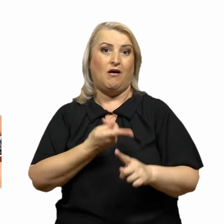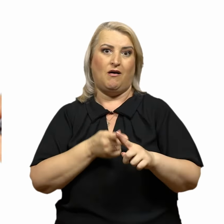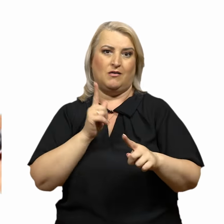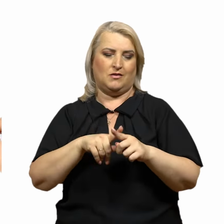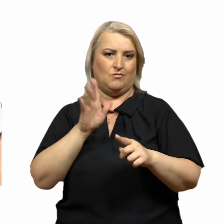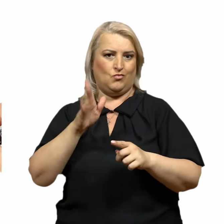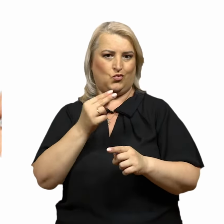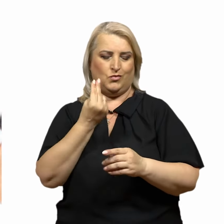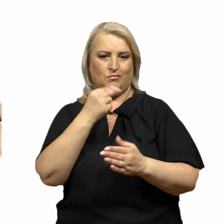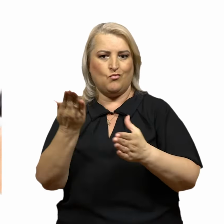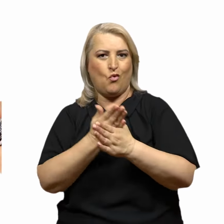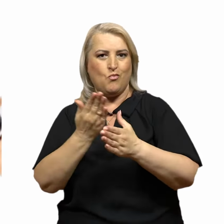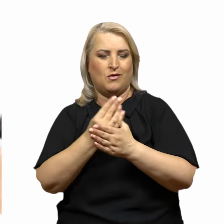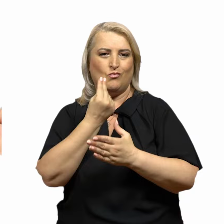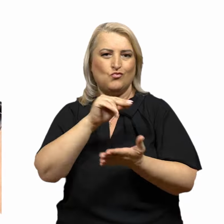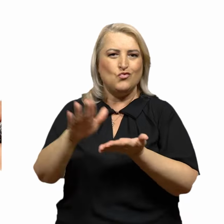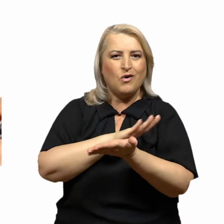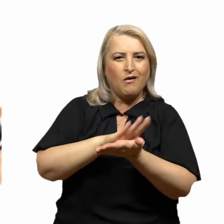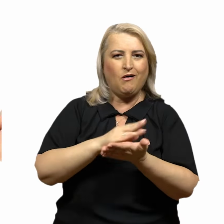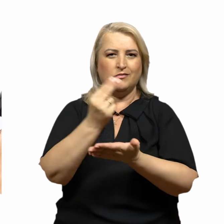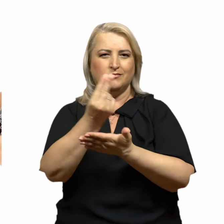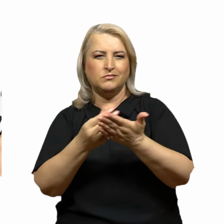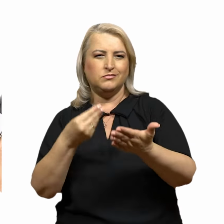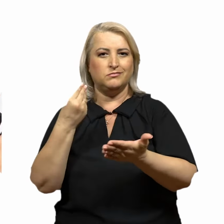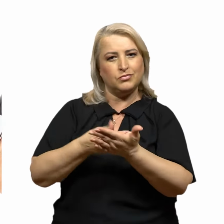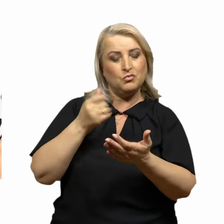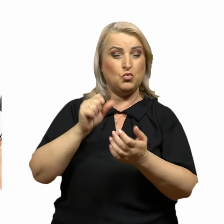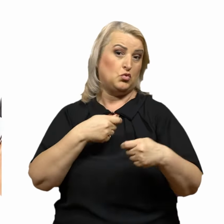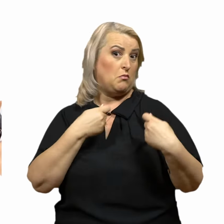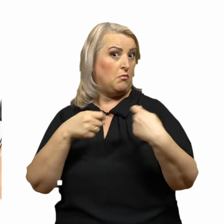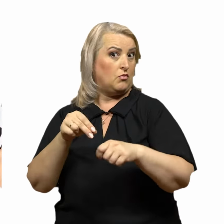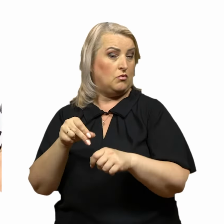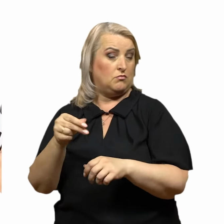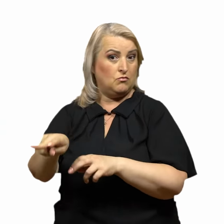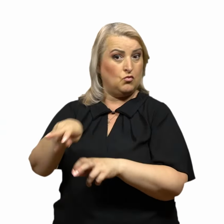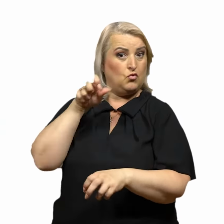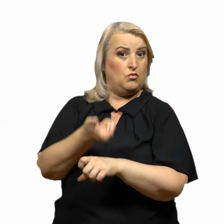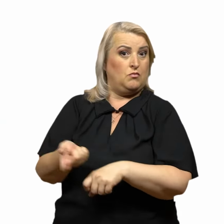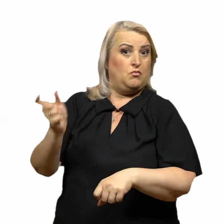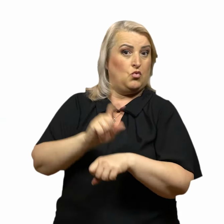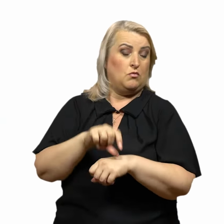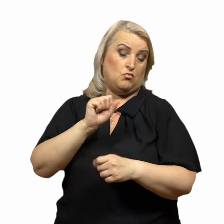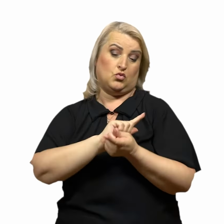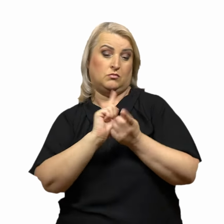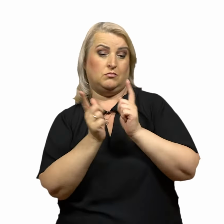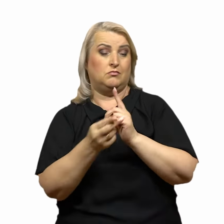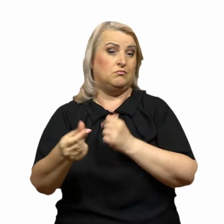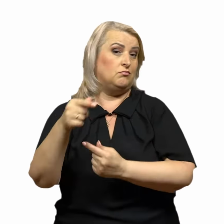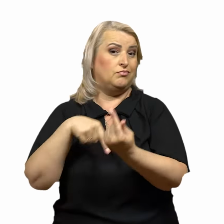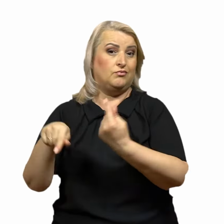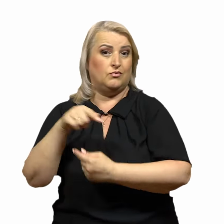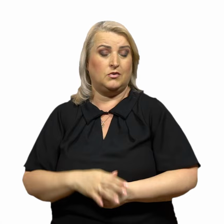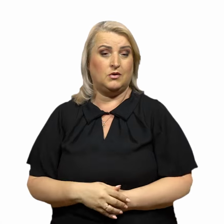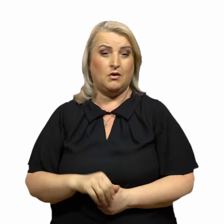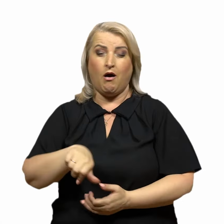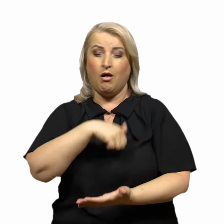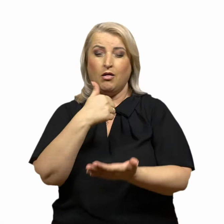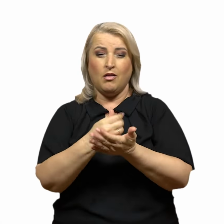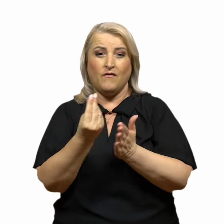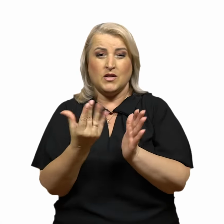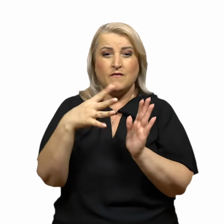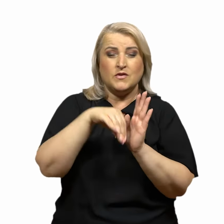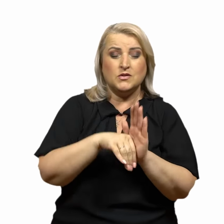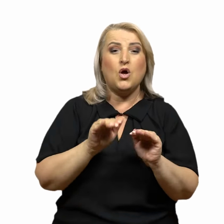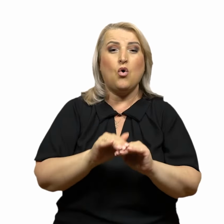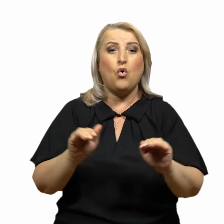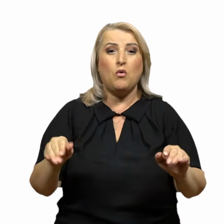calitative și mai apreciate, care vor fi vândute mai scump și cu timpul ar putea să se transforme într-o afacere. Principala investiție în cazul